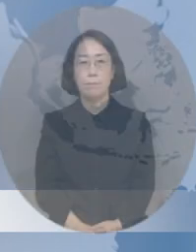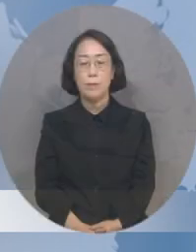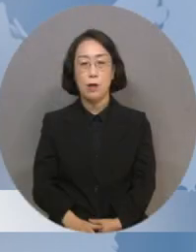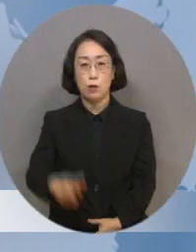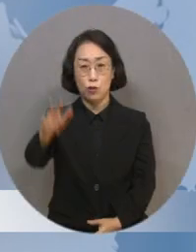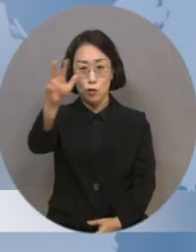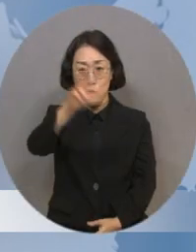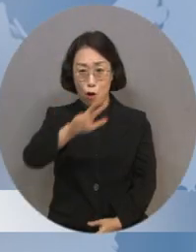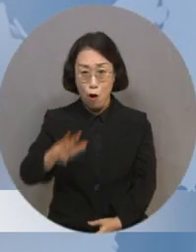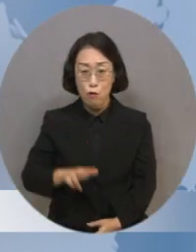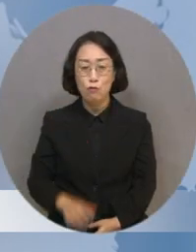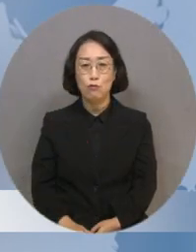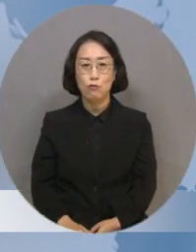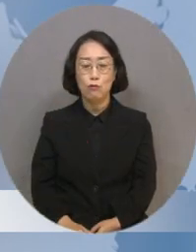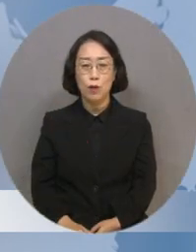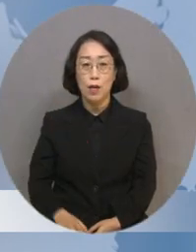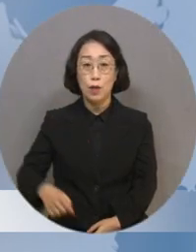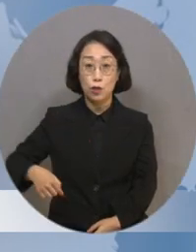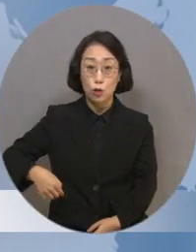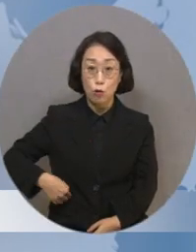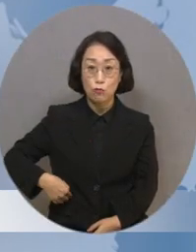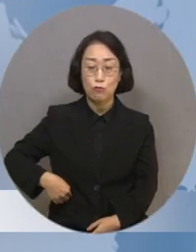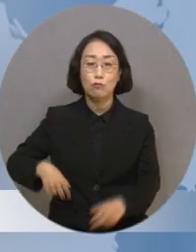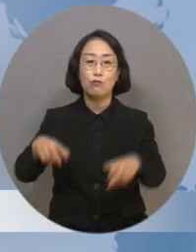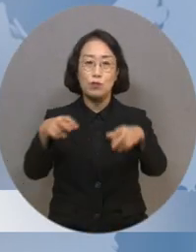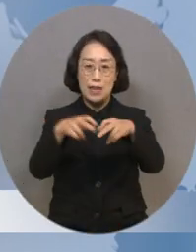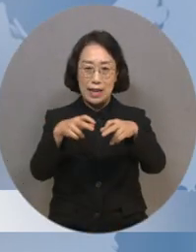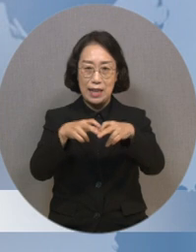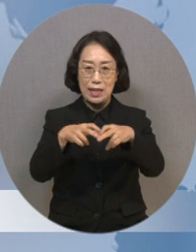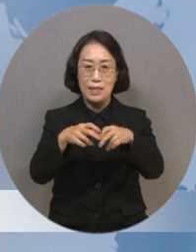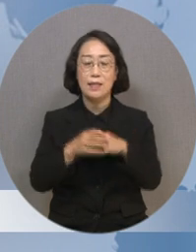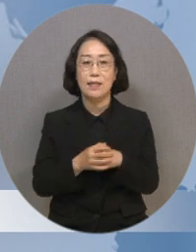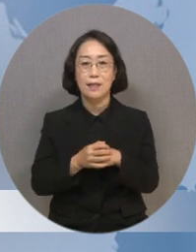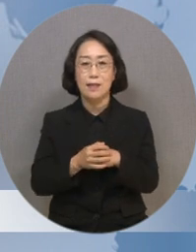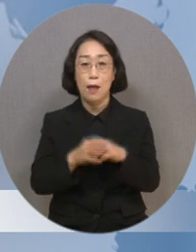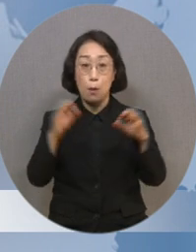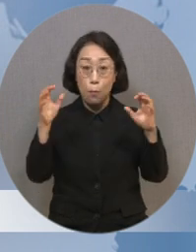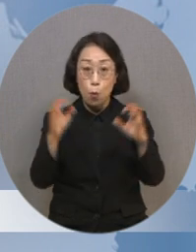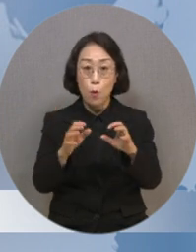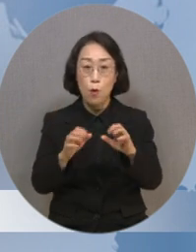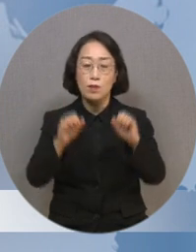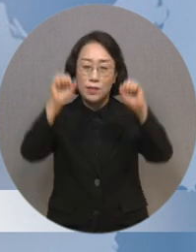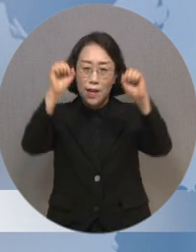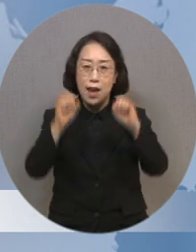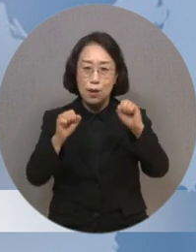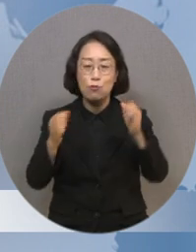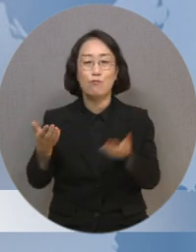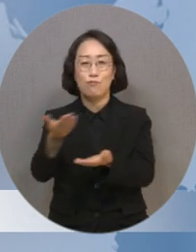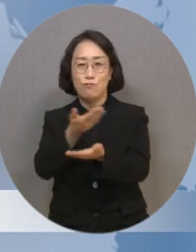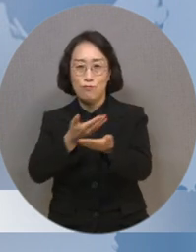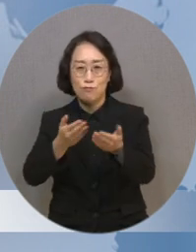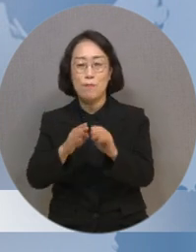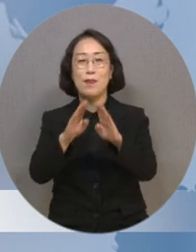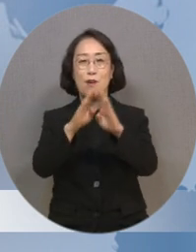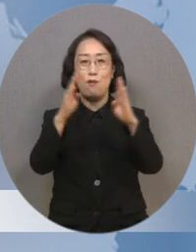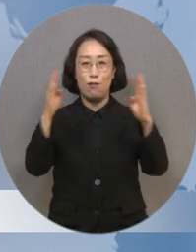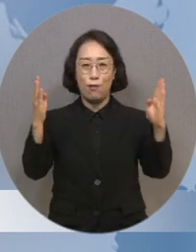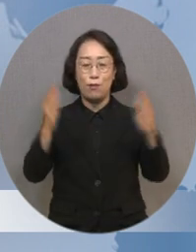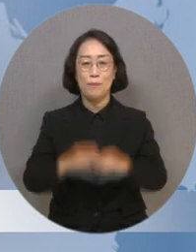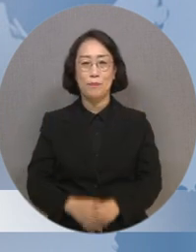전국의 척수 장애인들이 한 자리에 모여 이 체육을 통해 소통하고 화합하는 어울림 한마당 대회가